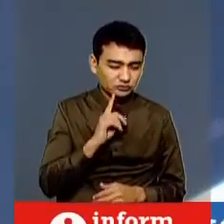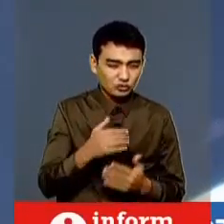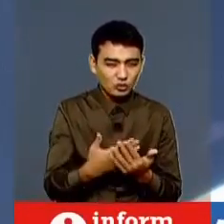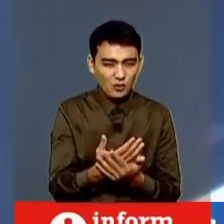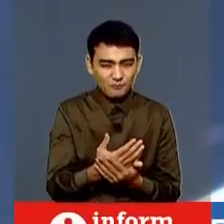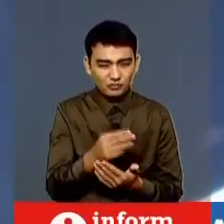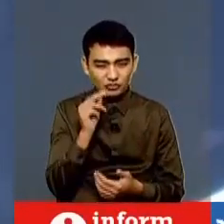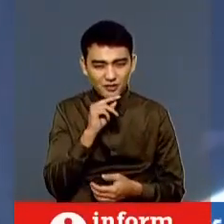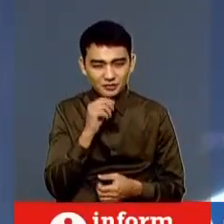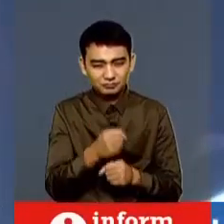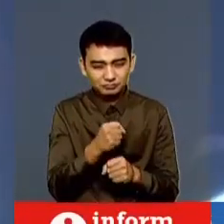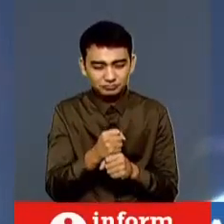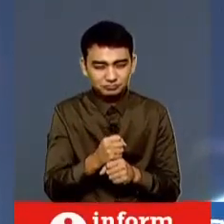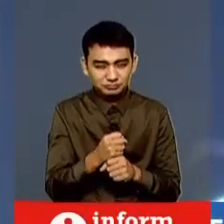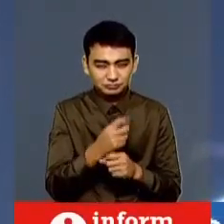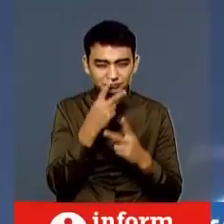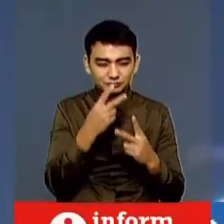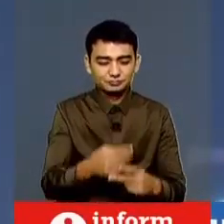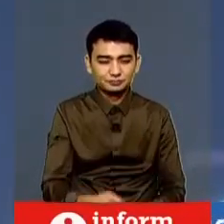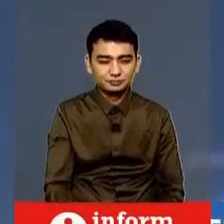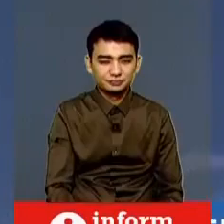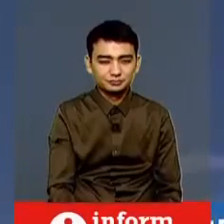мен әзірлеу әдісін сюжеттен көріңіз.